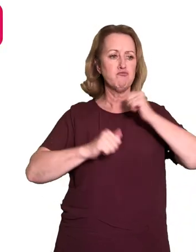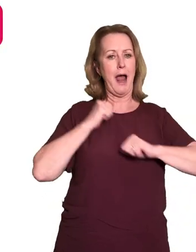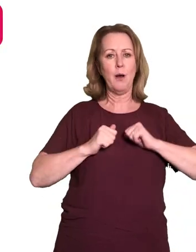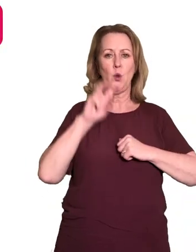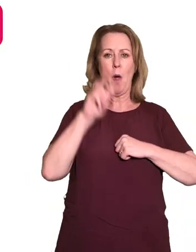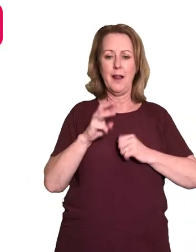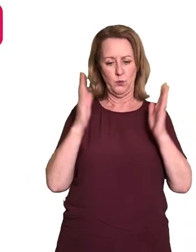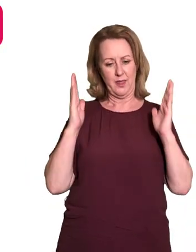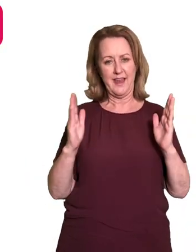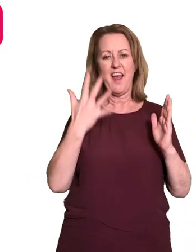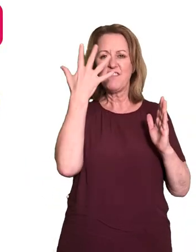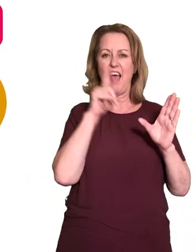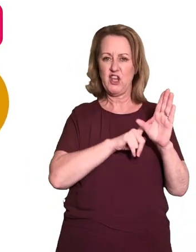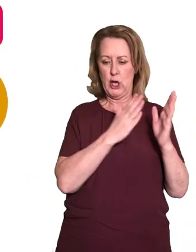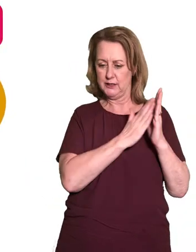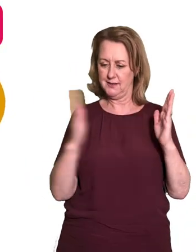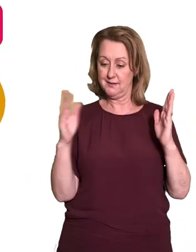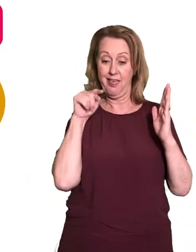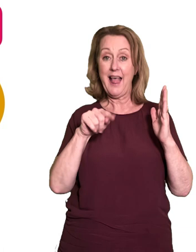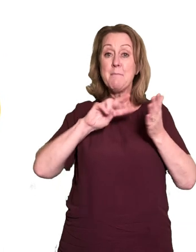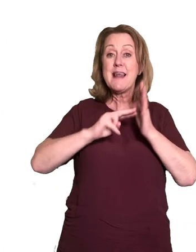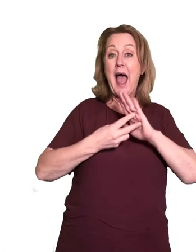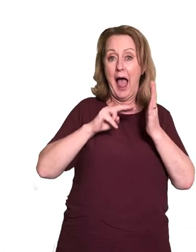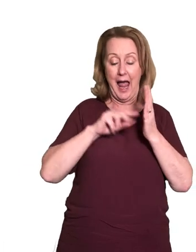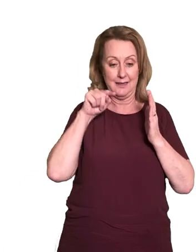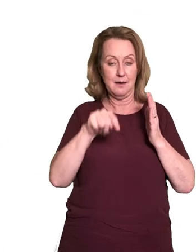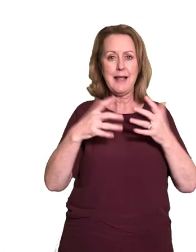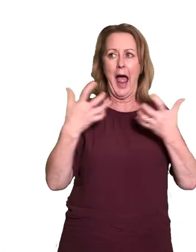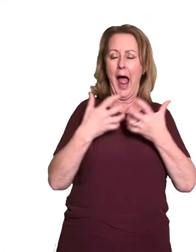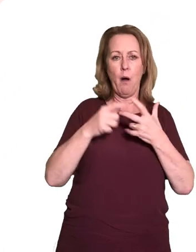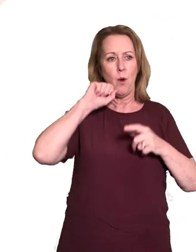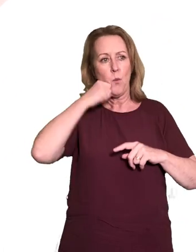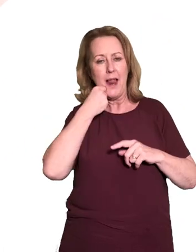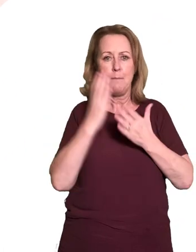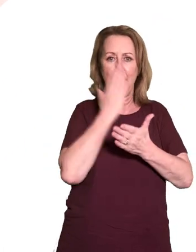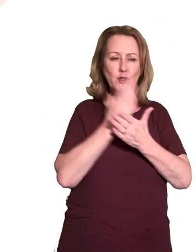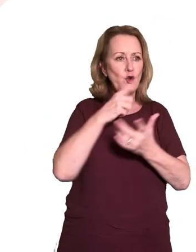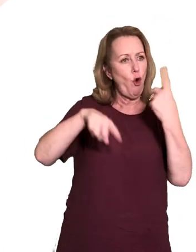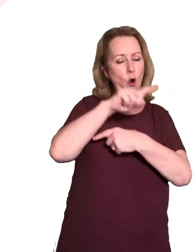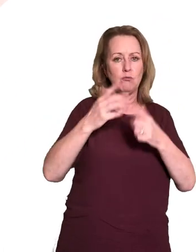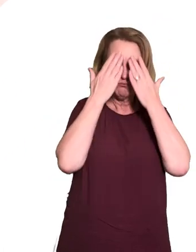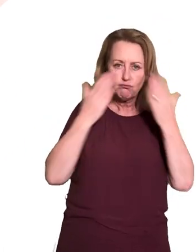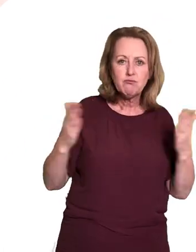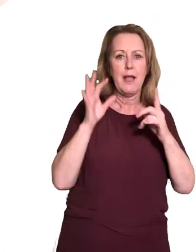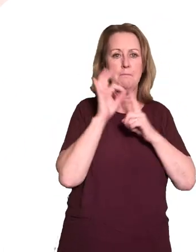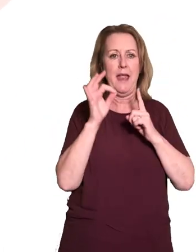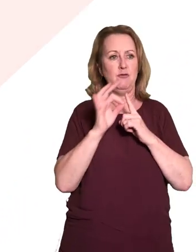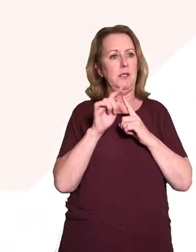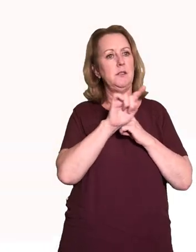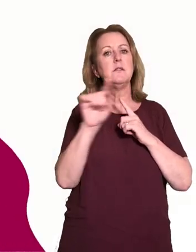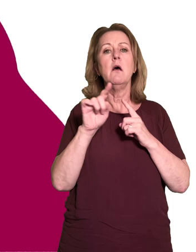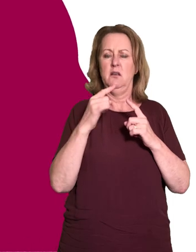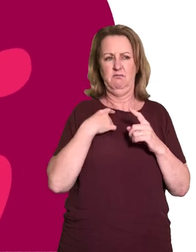greu Cymru sy'n falch o'r mislif mewn cynllun 5 mlynedd. Mae'r cynllun yn esbonio sut fydd Llywodraeth Cymru yn mynd ati I